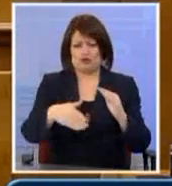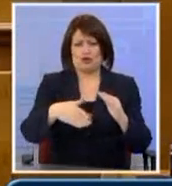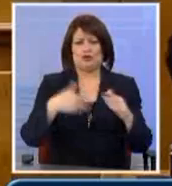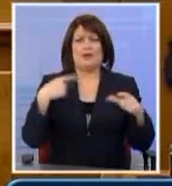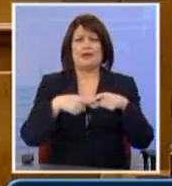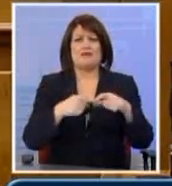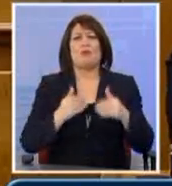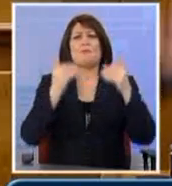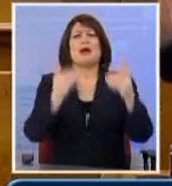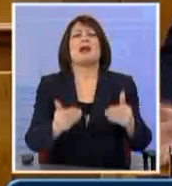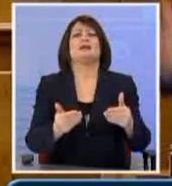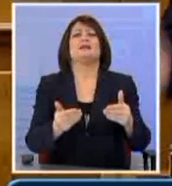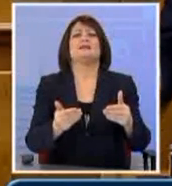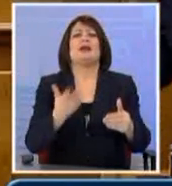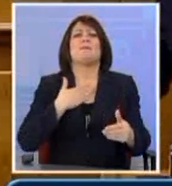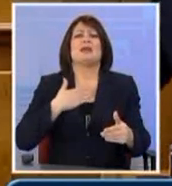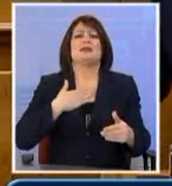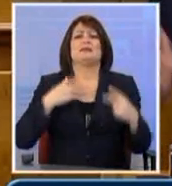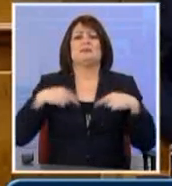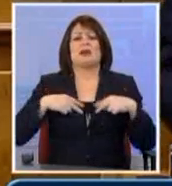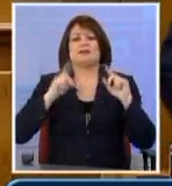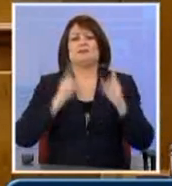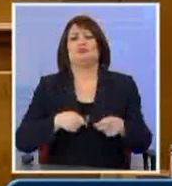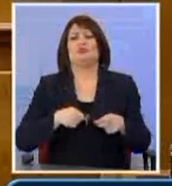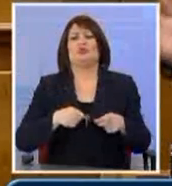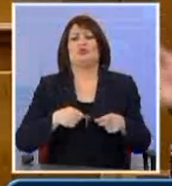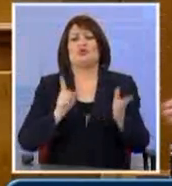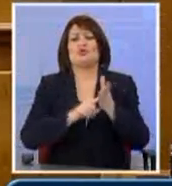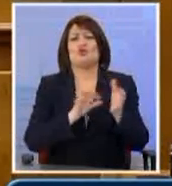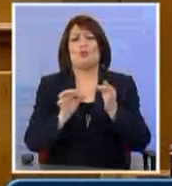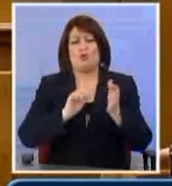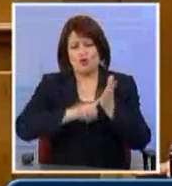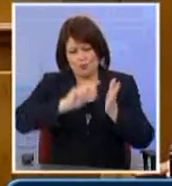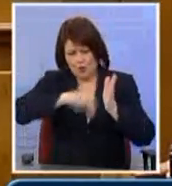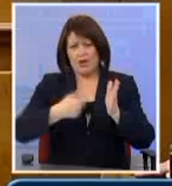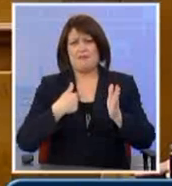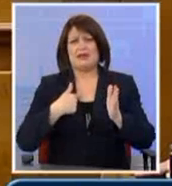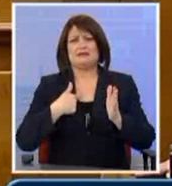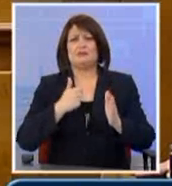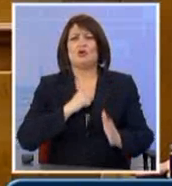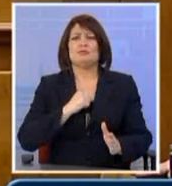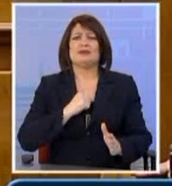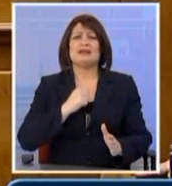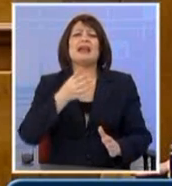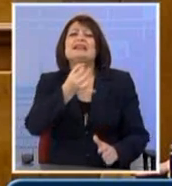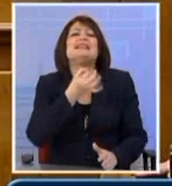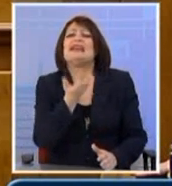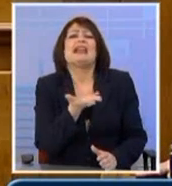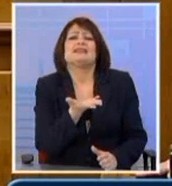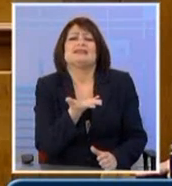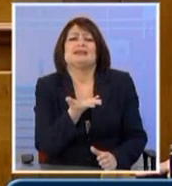θα παραταθεί μόνο μερός με δική μας νομοθετική πρωτοβουλία. Άρα, άνθρακας ο θησαυρός.